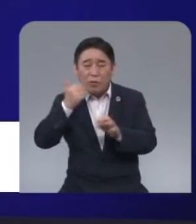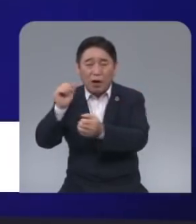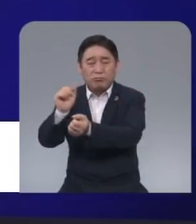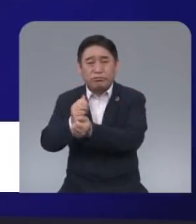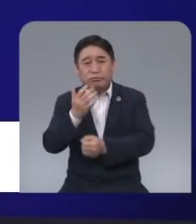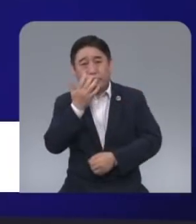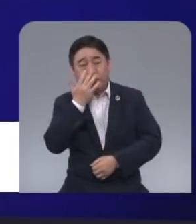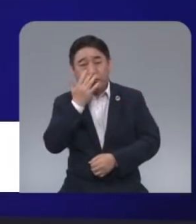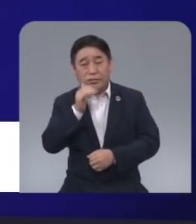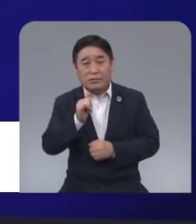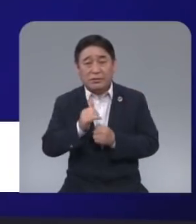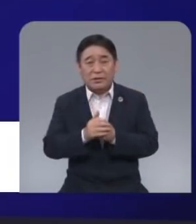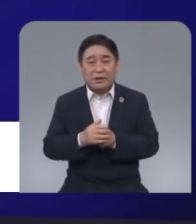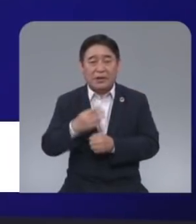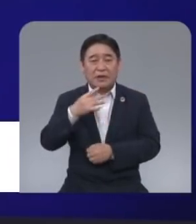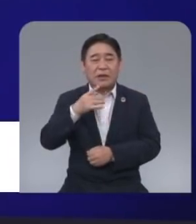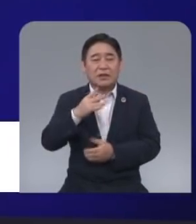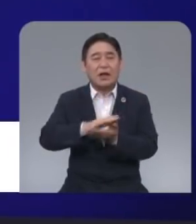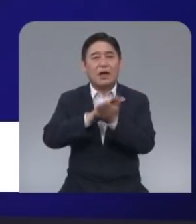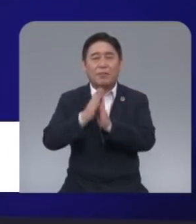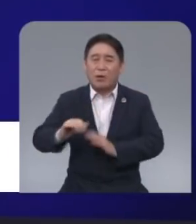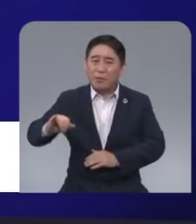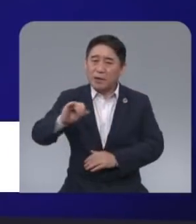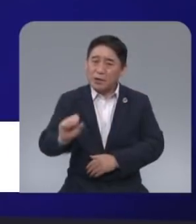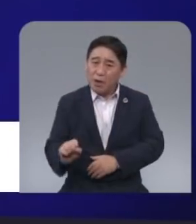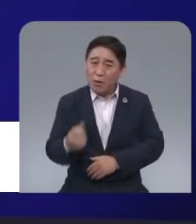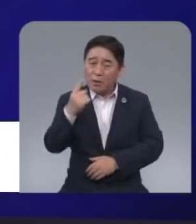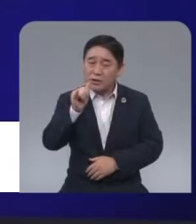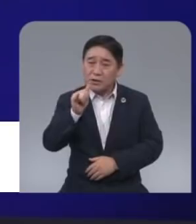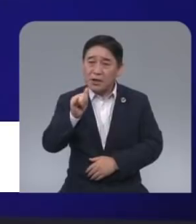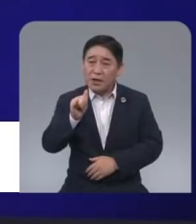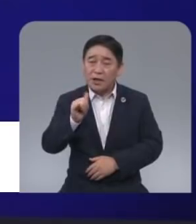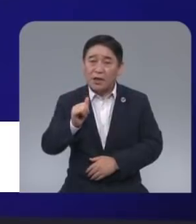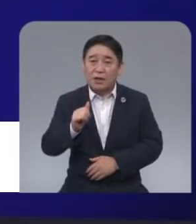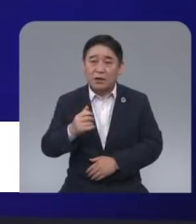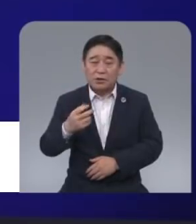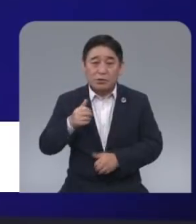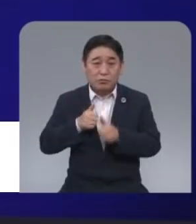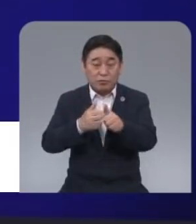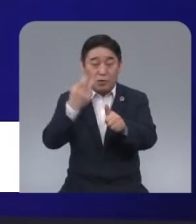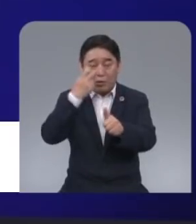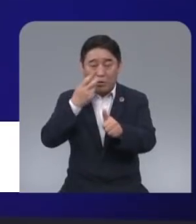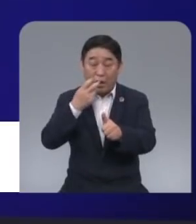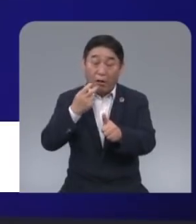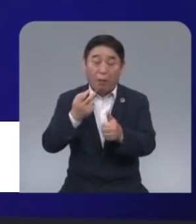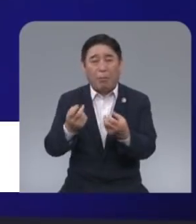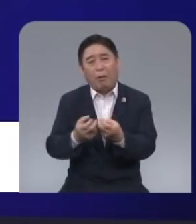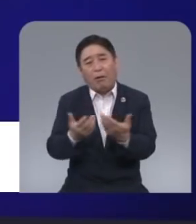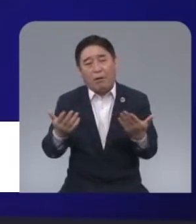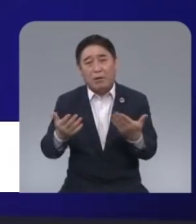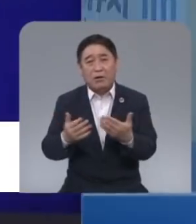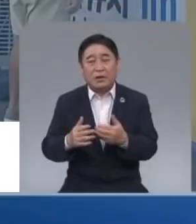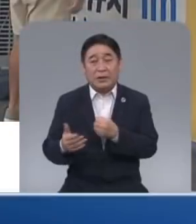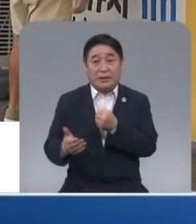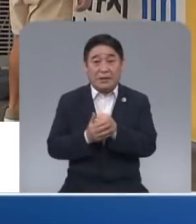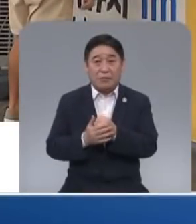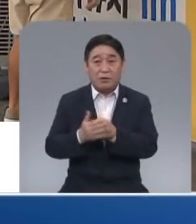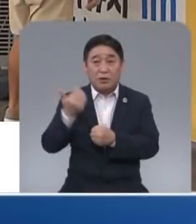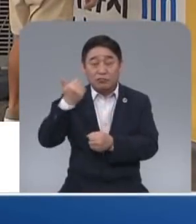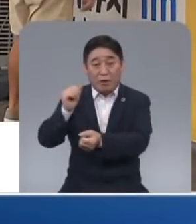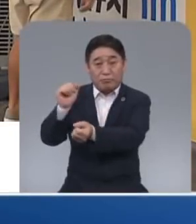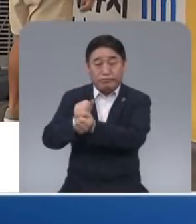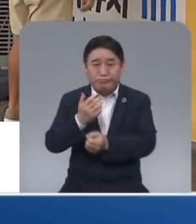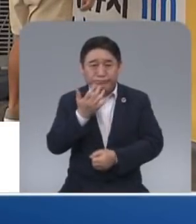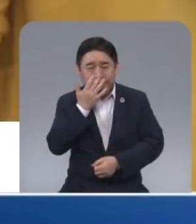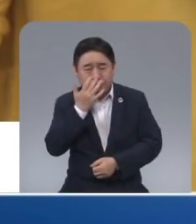수가 없습니다. 이 델타 변이 때문에 그런 것 같은데요. 네. 지금 이렇게 말씀드린 대로 역학조사도 벽에 부딪히고 있고 그렇기 때문에 감염원도 찾을